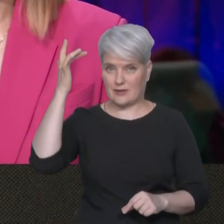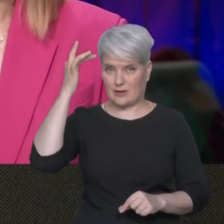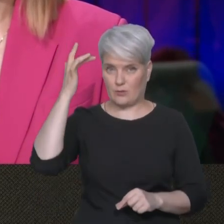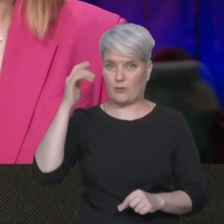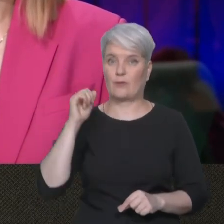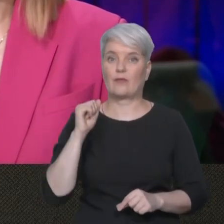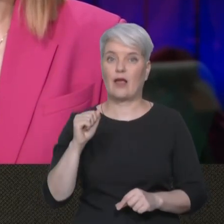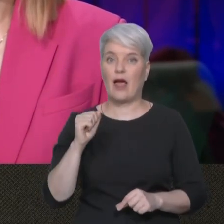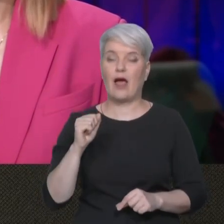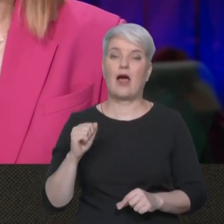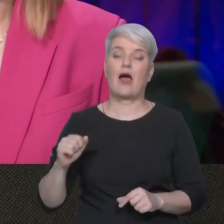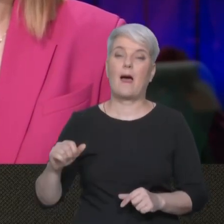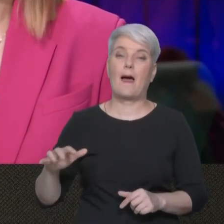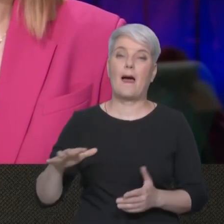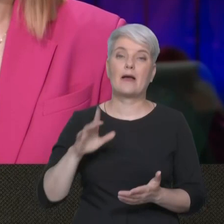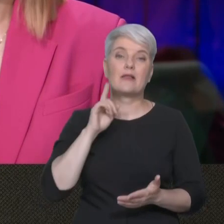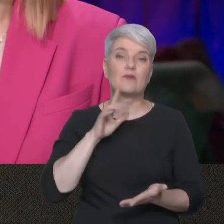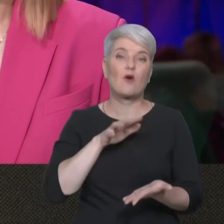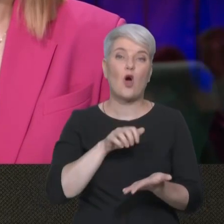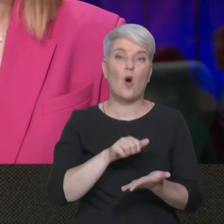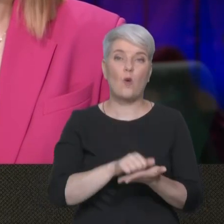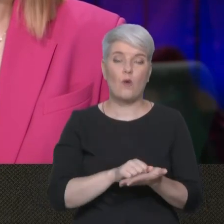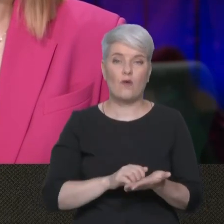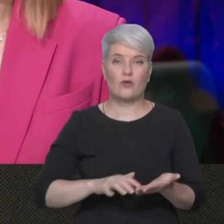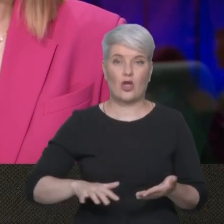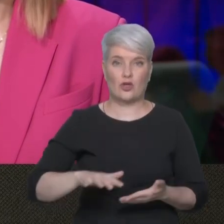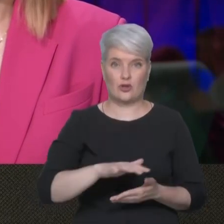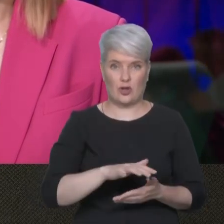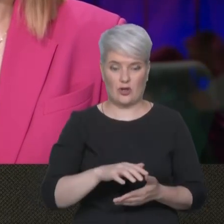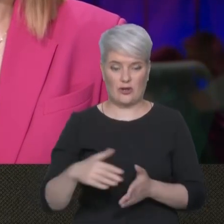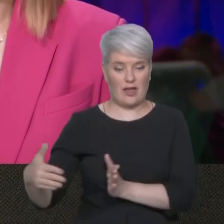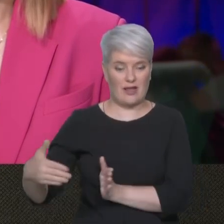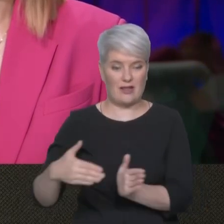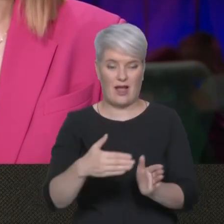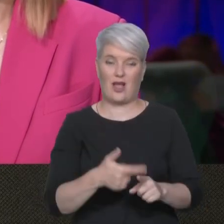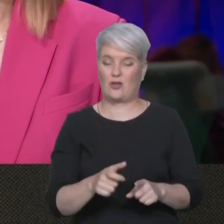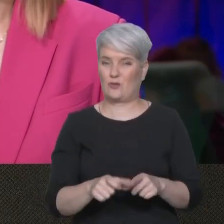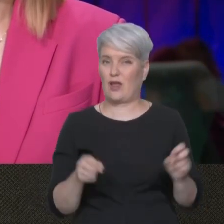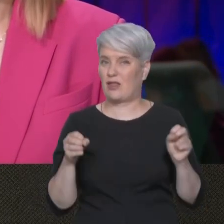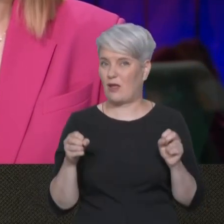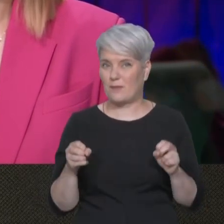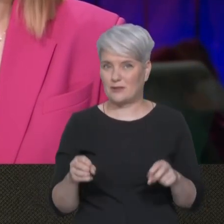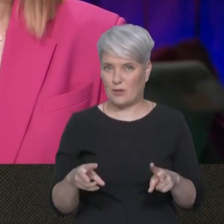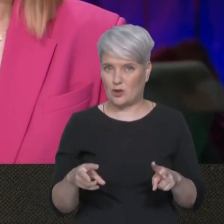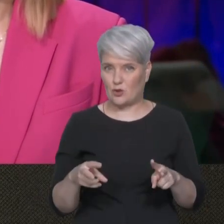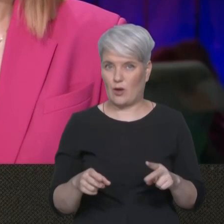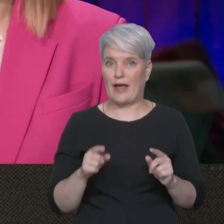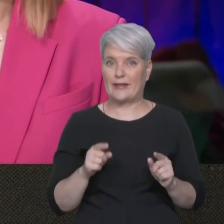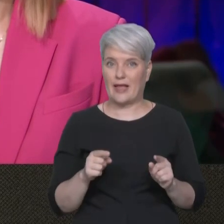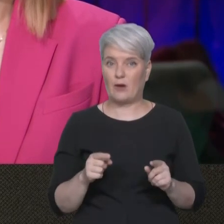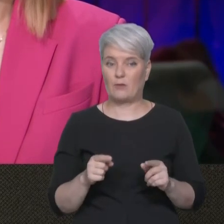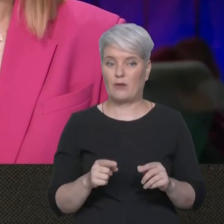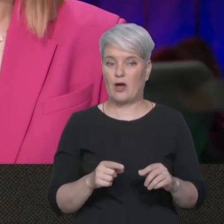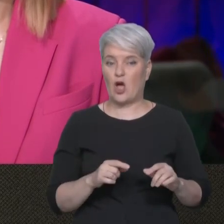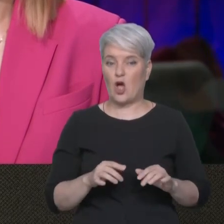материковою частиною по тимчасово окупованих територіях – це дуже ризикований і небезпечний маршрут, тому що там рух військової